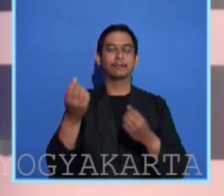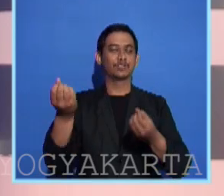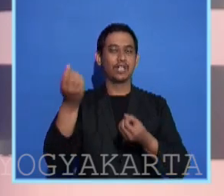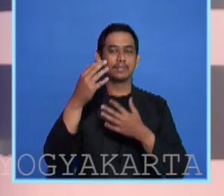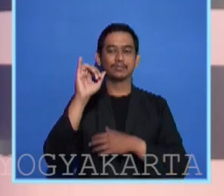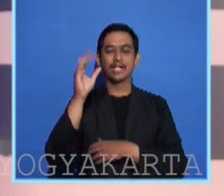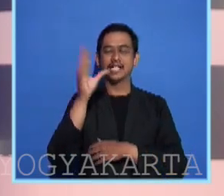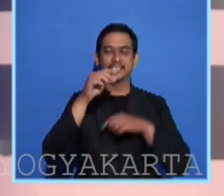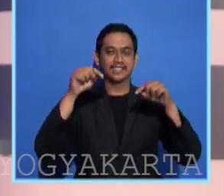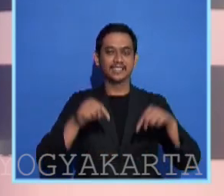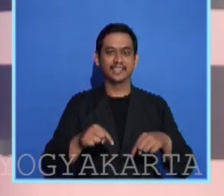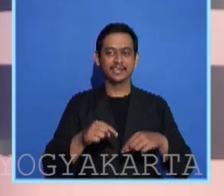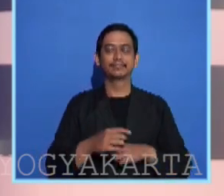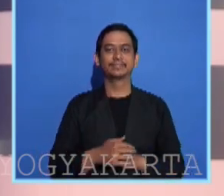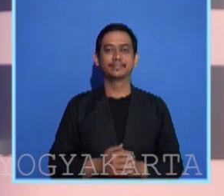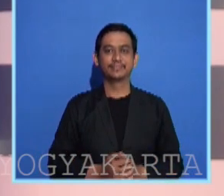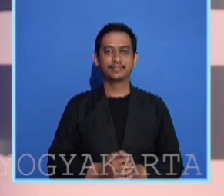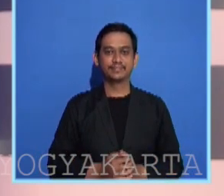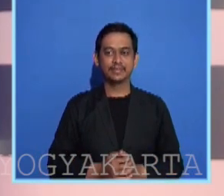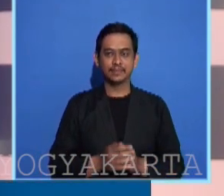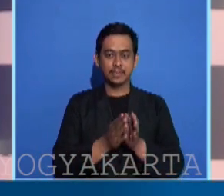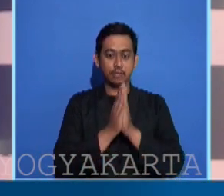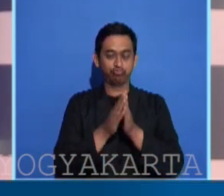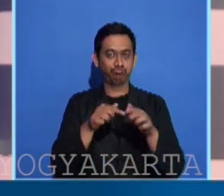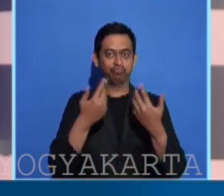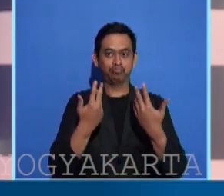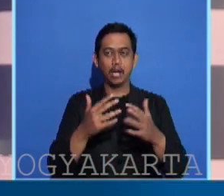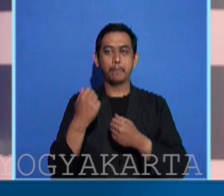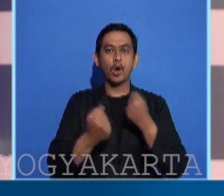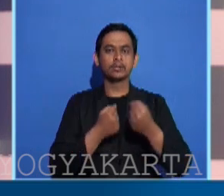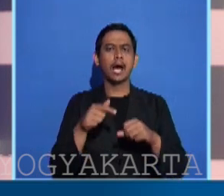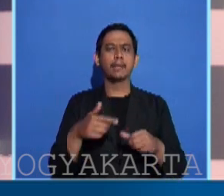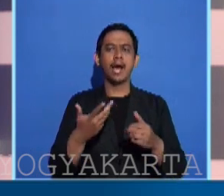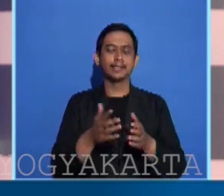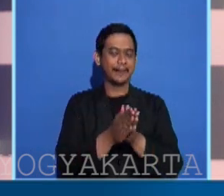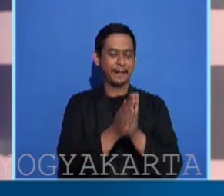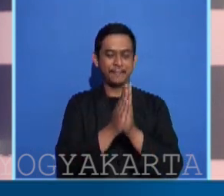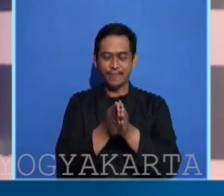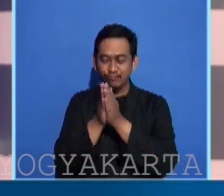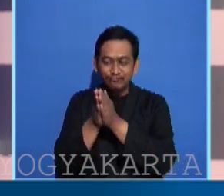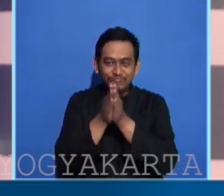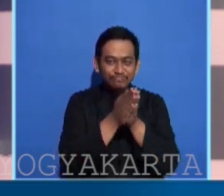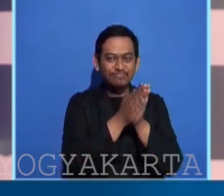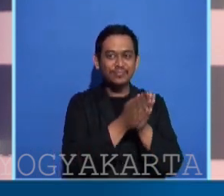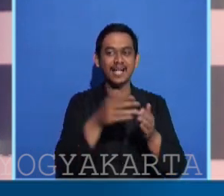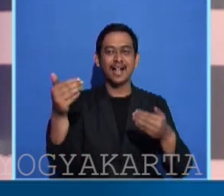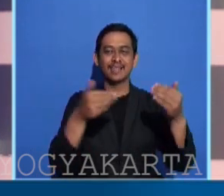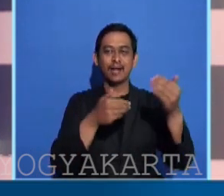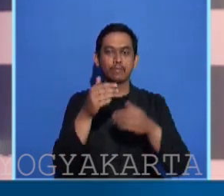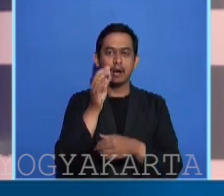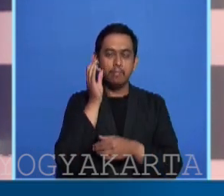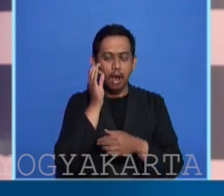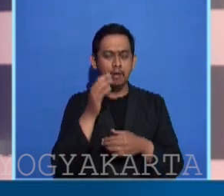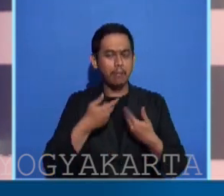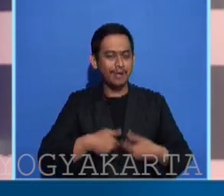Saudara, usai merayakan Idul Fitri, kegiatan rutin yang dilakukan masyarakat adalah syawalan dengan saling bersilaturahim dan maaf-memaafkan.